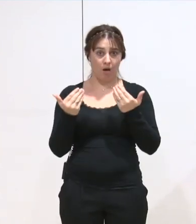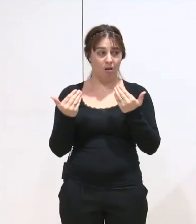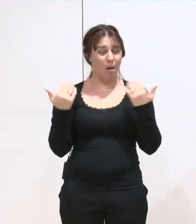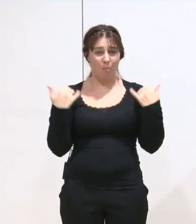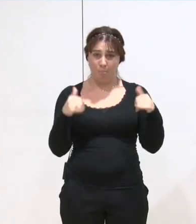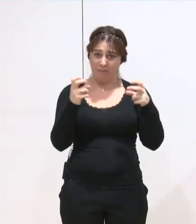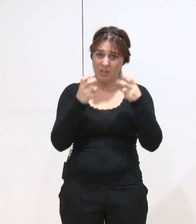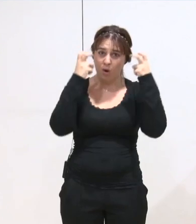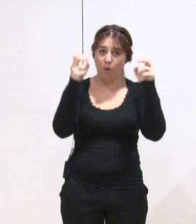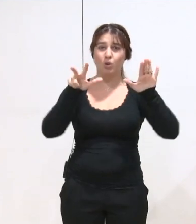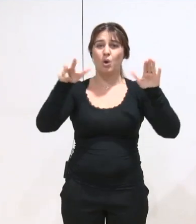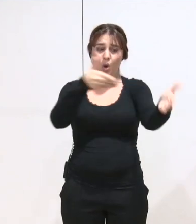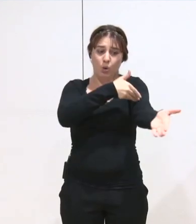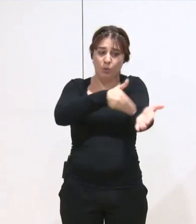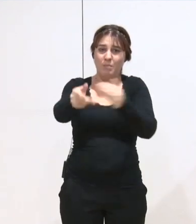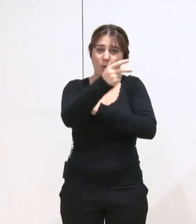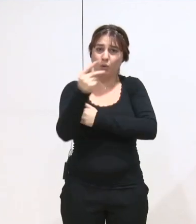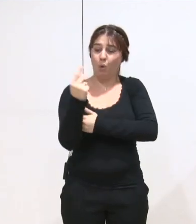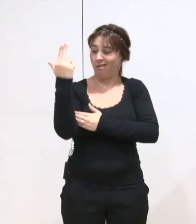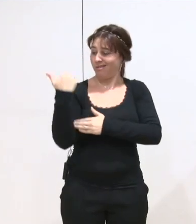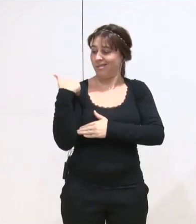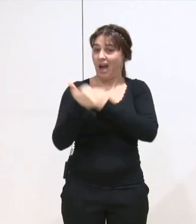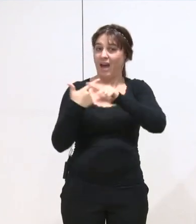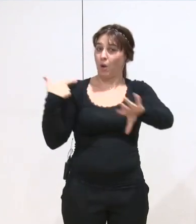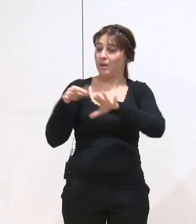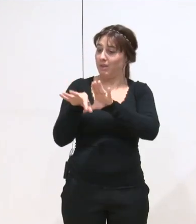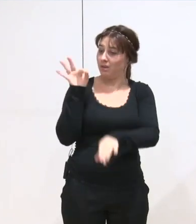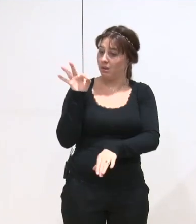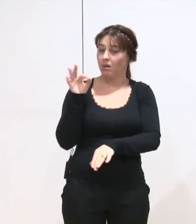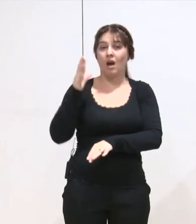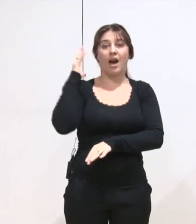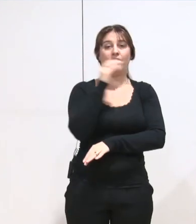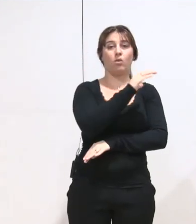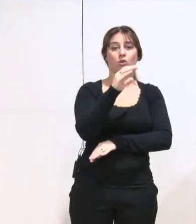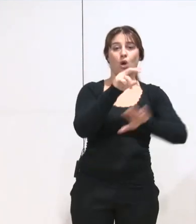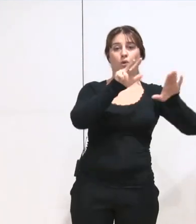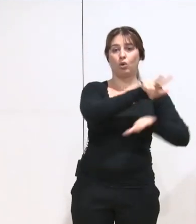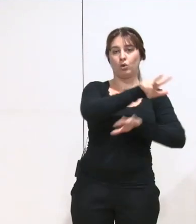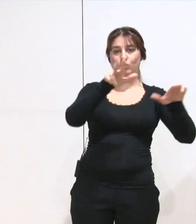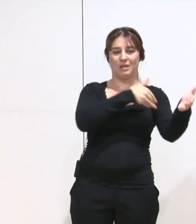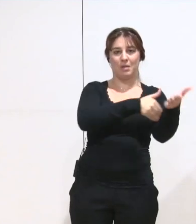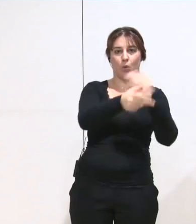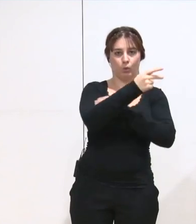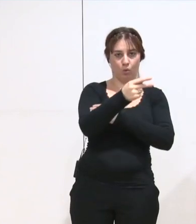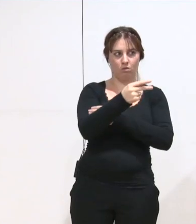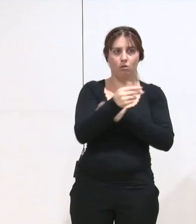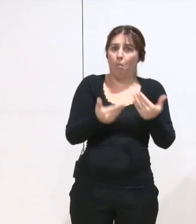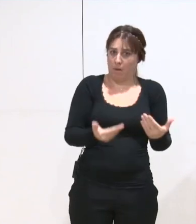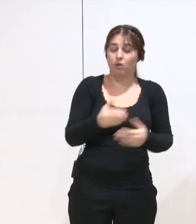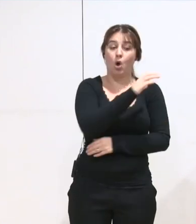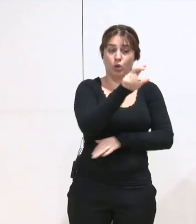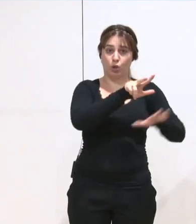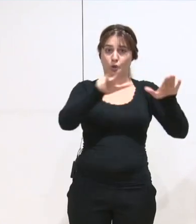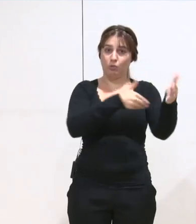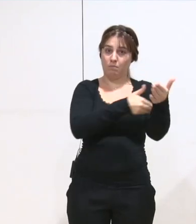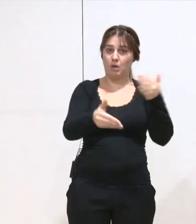augmenté de 8 millions d'euros depuis votre arrivée. Ils étaient de 138 millions d'euros au budget. Ils sont de 138 millions